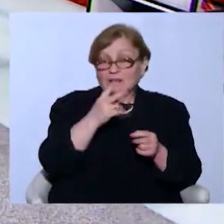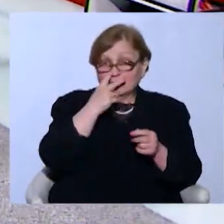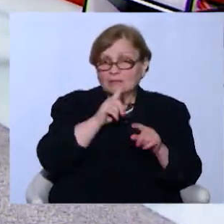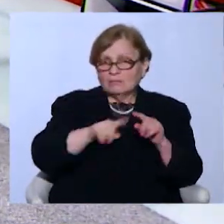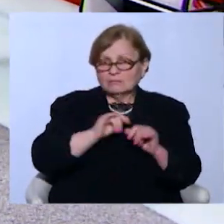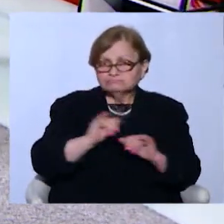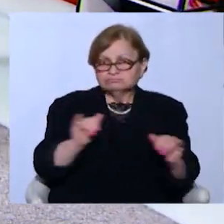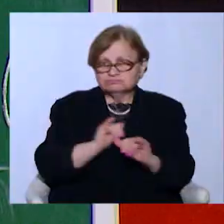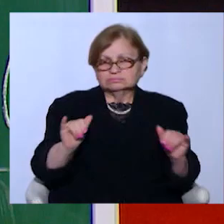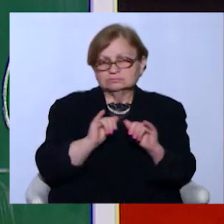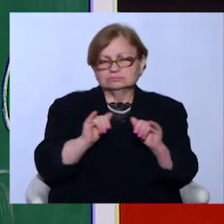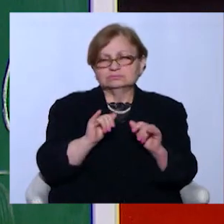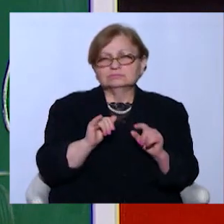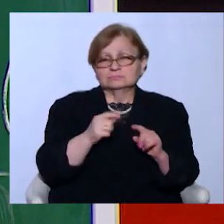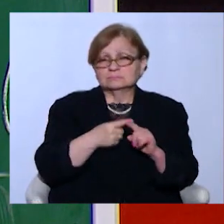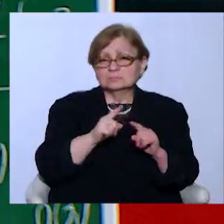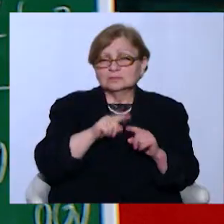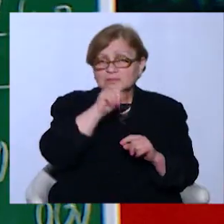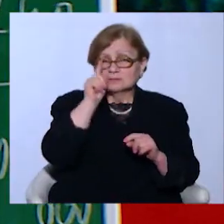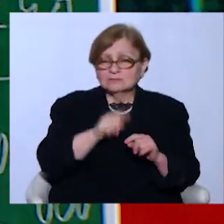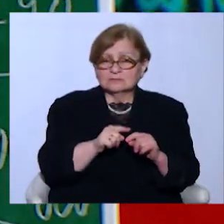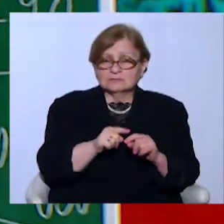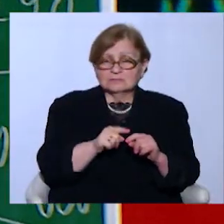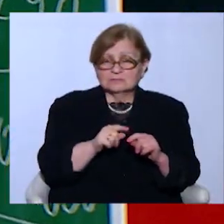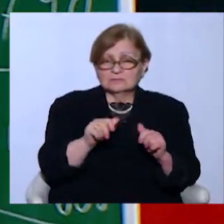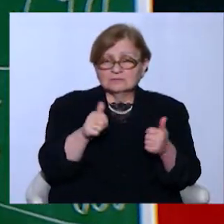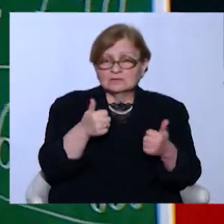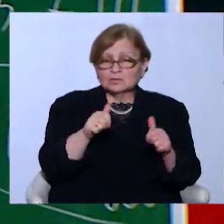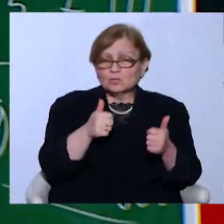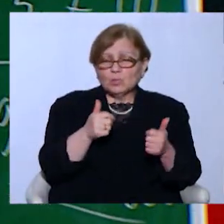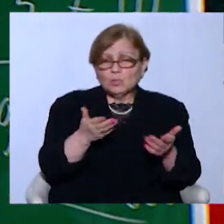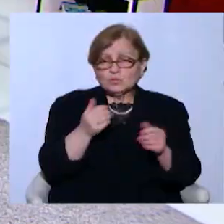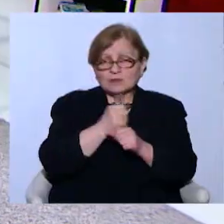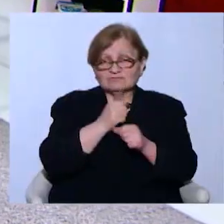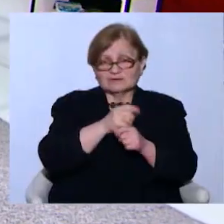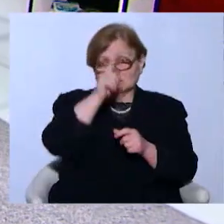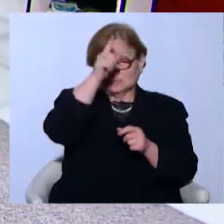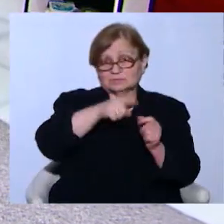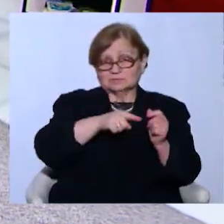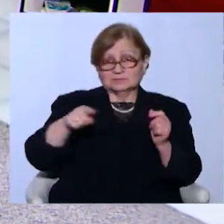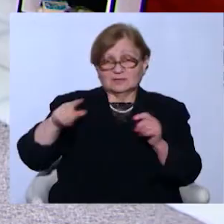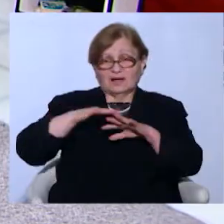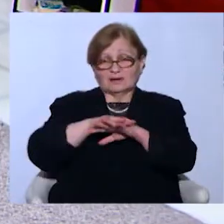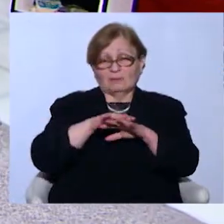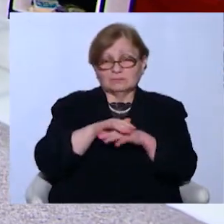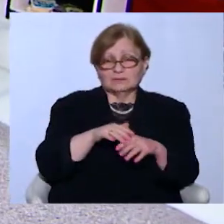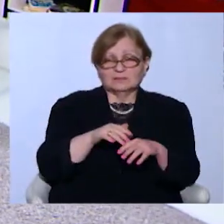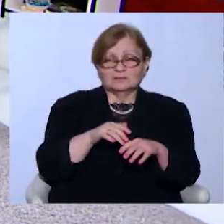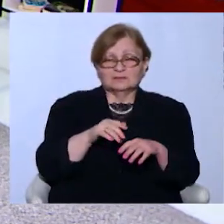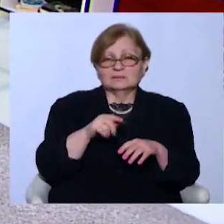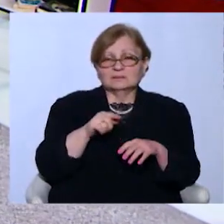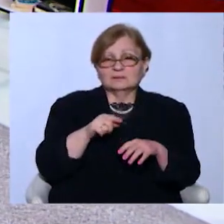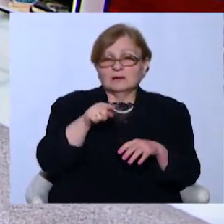რაოდენობა და პრინციპში კითხვა ისმის. როგორ აიგება ეს გრაფიკი, ვიცით რომ ეს გრაფიკი არის მაჩვენებლიანი ფუნქცია, აქ